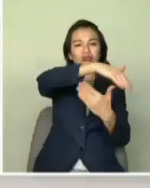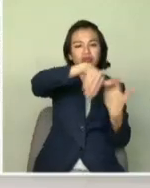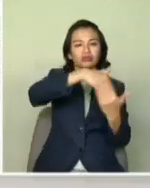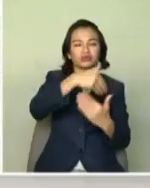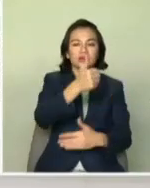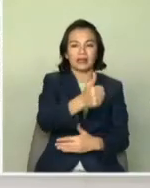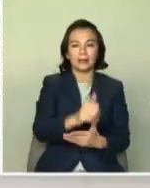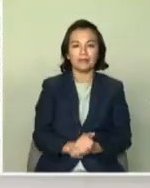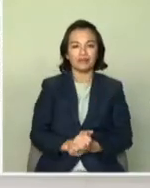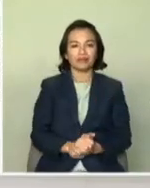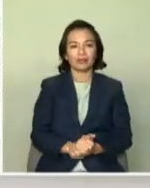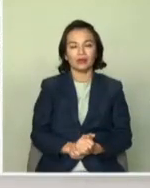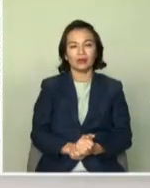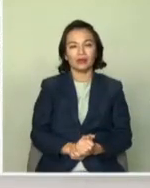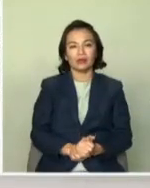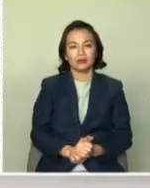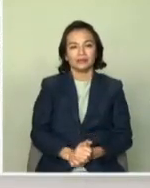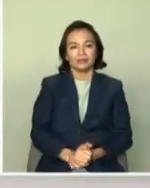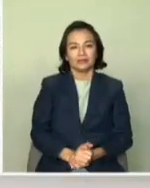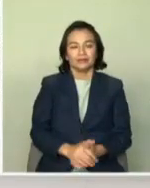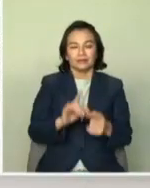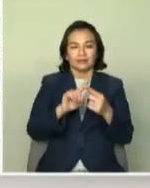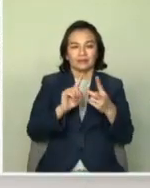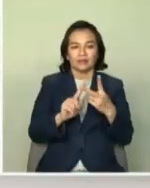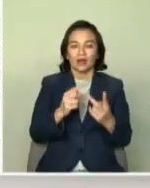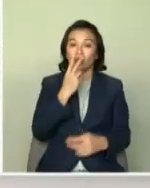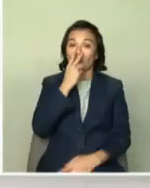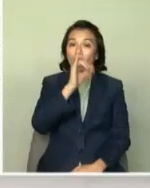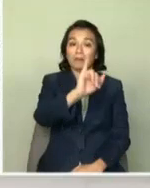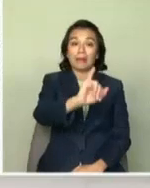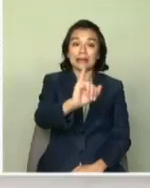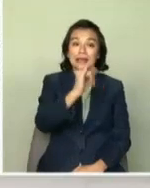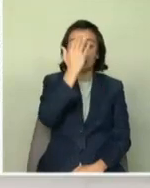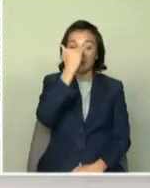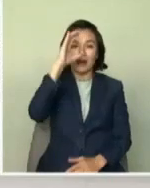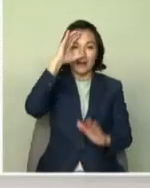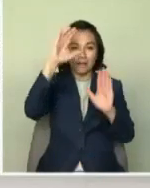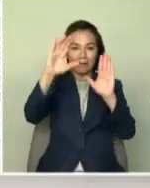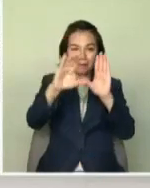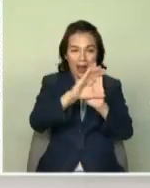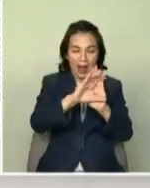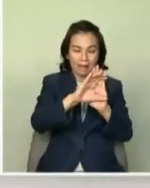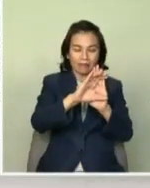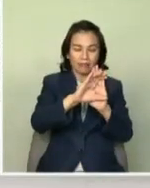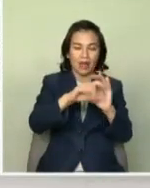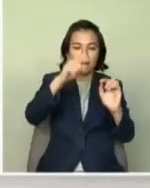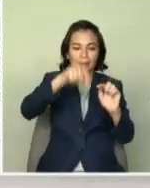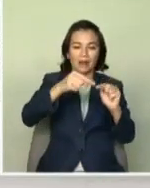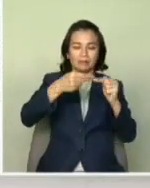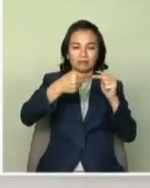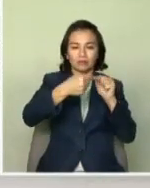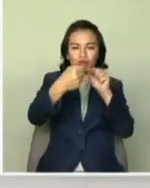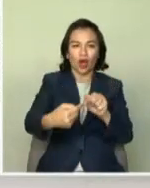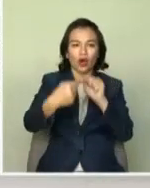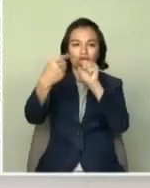ส่วนอีกหนึ่งเรื่องคราวนี้เนี่ยเป็นเรื่องที่ไม่ดีละที่มีการแชร์ภาพกันแล้วเป็นเรื่องที่ถูกพูดถึงอีกข่า